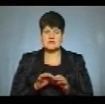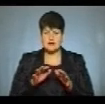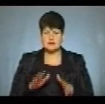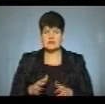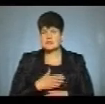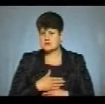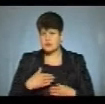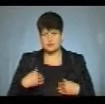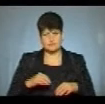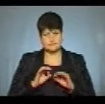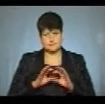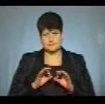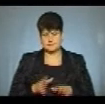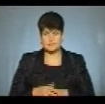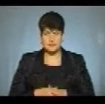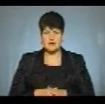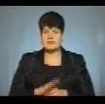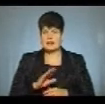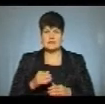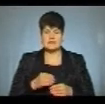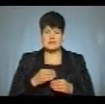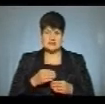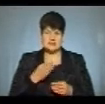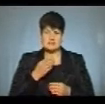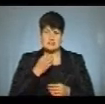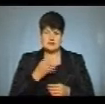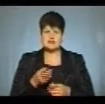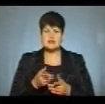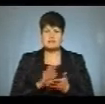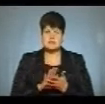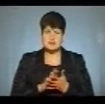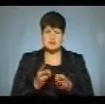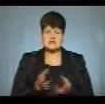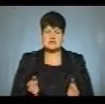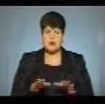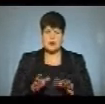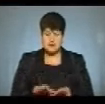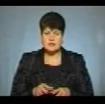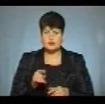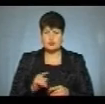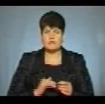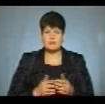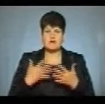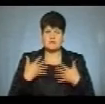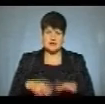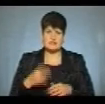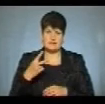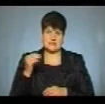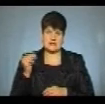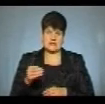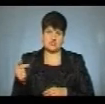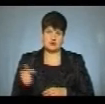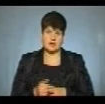не захотів давати коментар на камеру. Не для запису він сказав, що це сміття їм доведеться загортати. Через це фірма втратить близько 20 тисяч